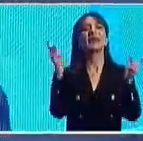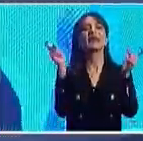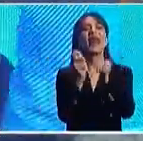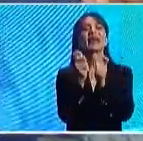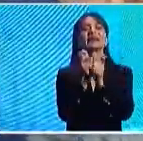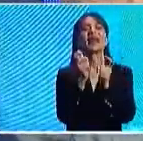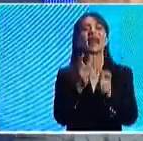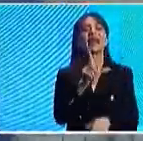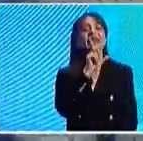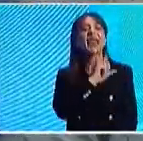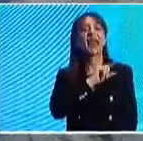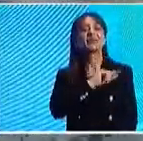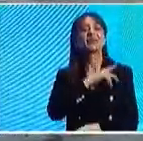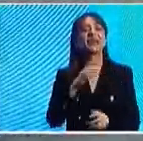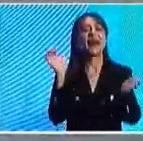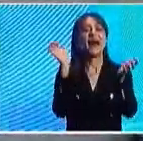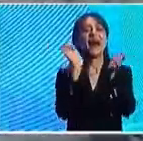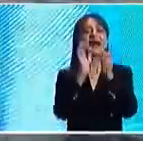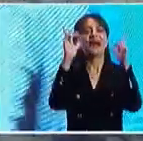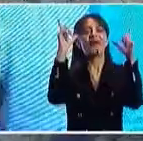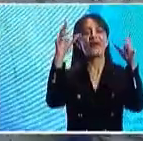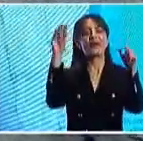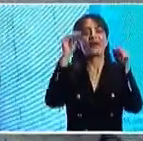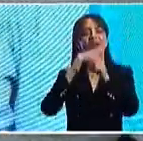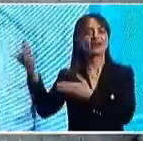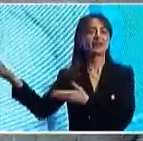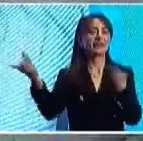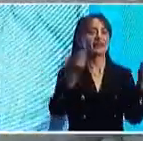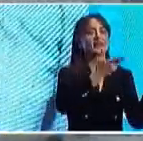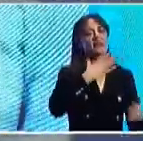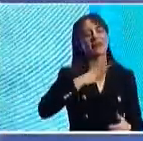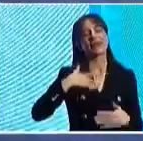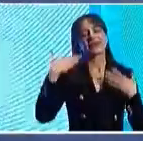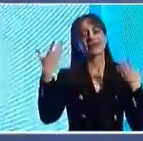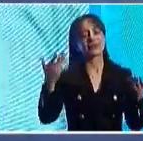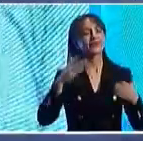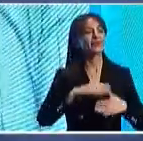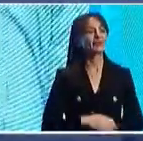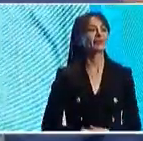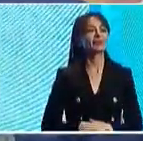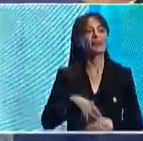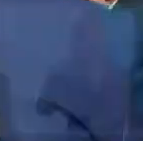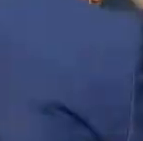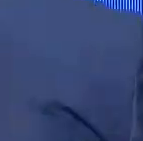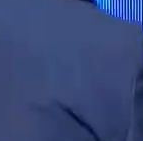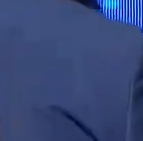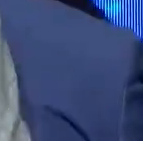STK'larımız, onları aile fotoğrafı için sahneye davet etmek istiyorum bugünün anısına.